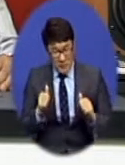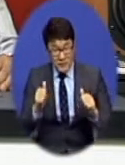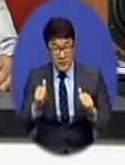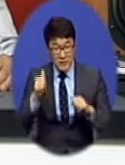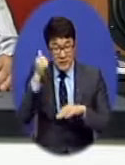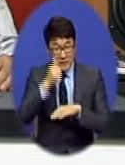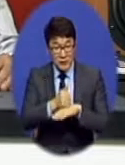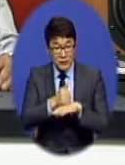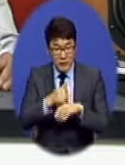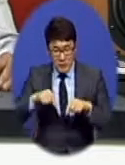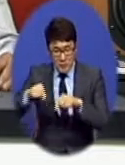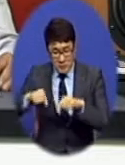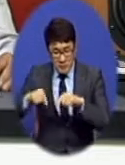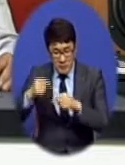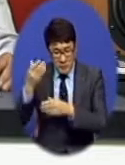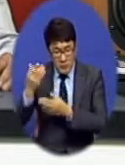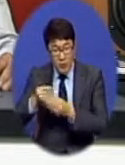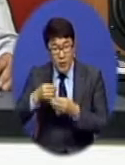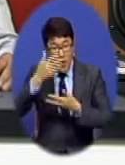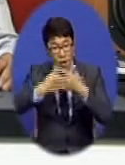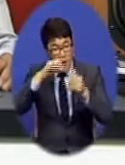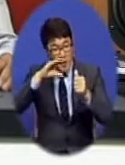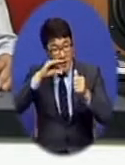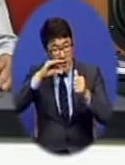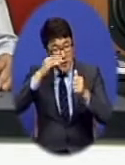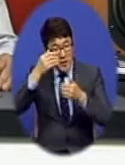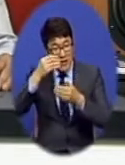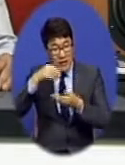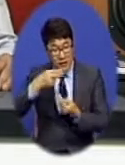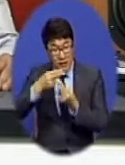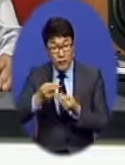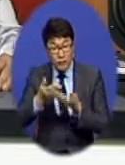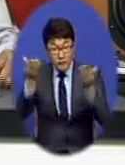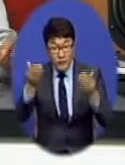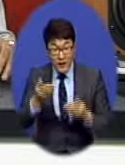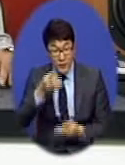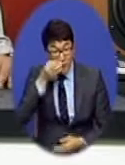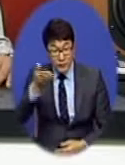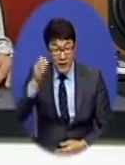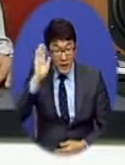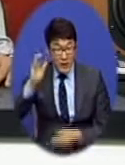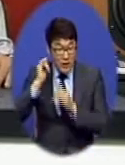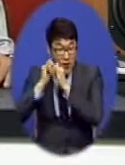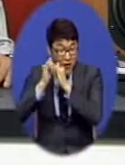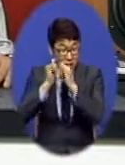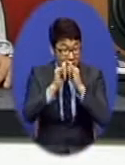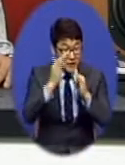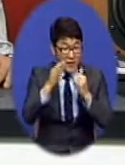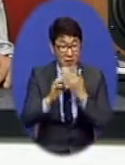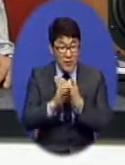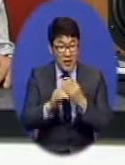녹음 떠서 보여줄게. 동영상 떠가지고 보여줄게. 이야. 좋아요. 연락이 닿으면은 네.